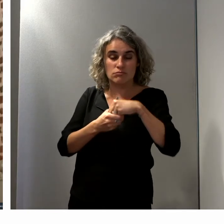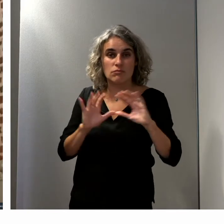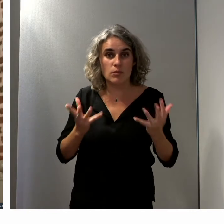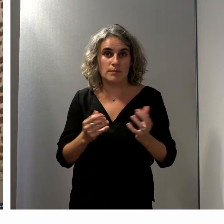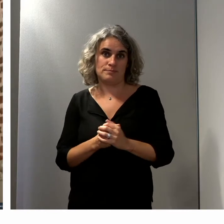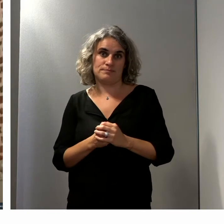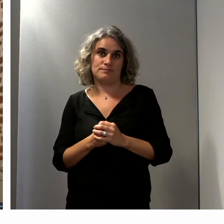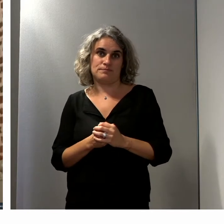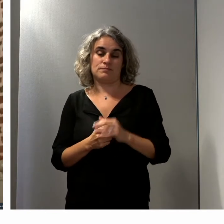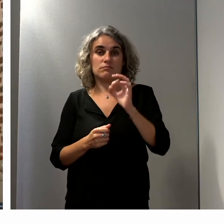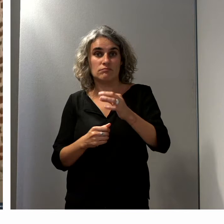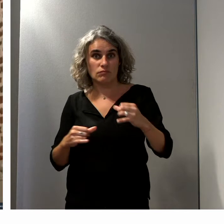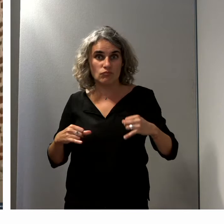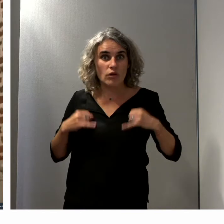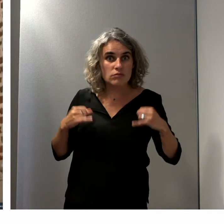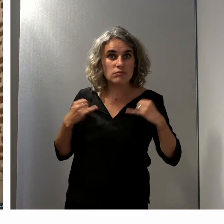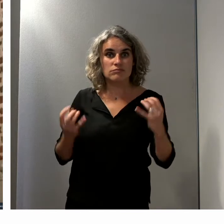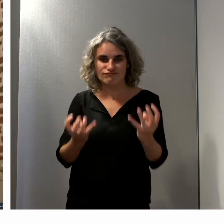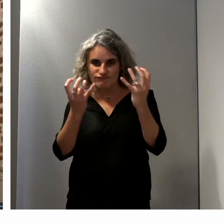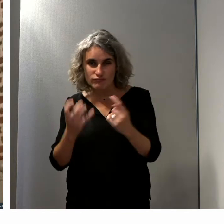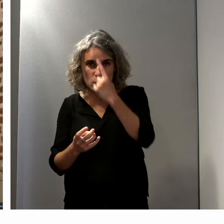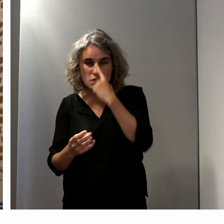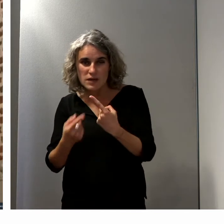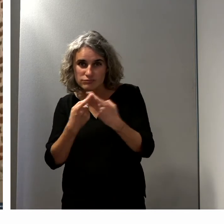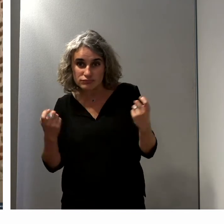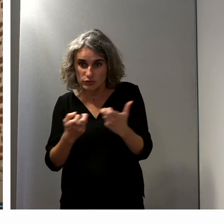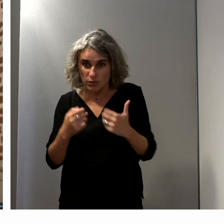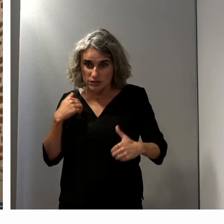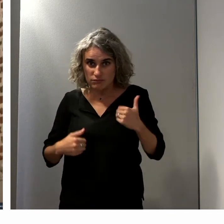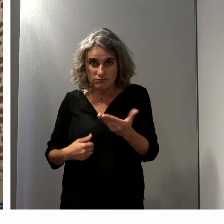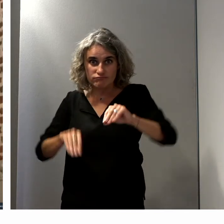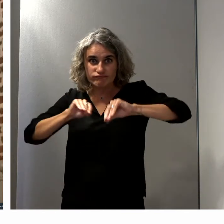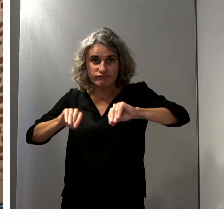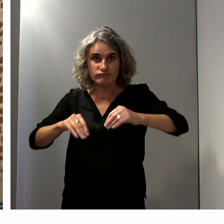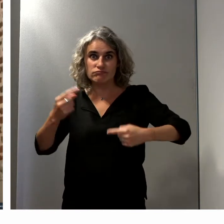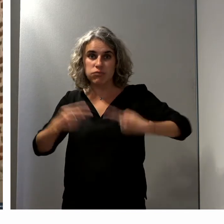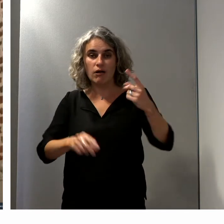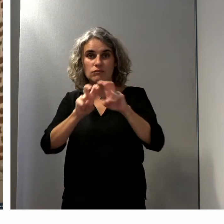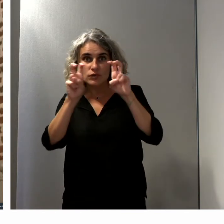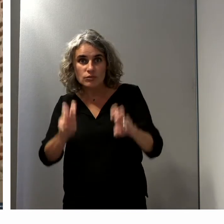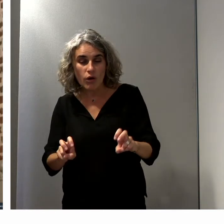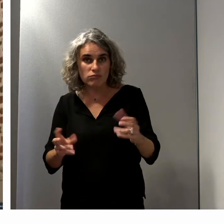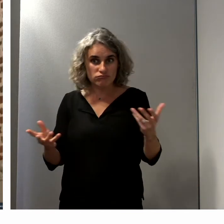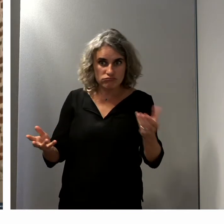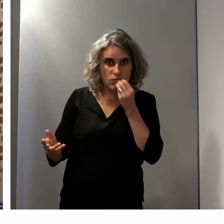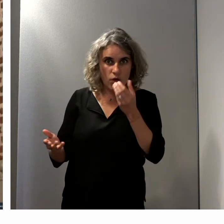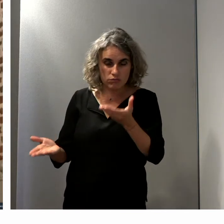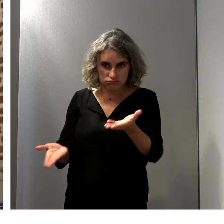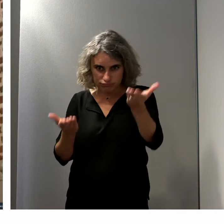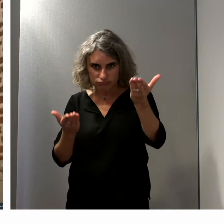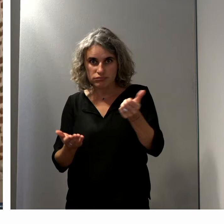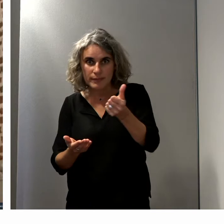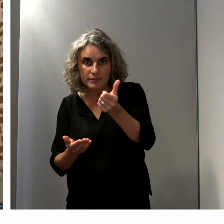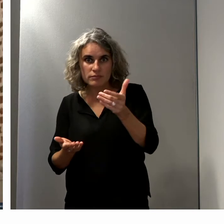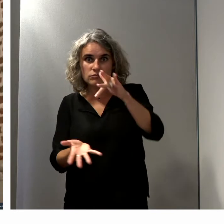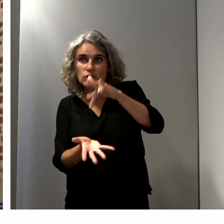va former des jeunes avec différents profils, parfois avec des handicaps, qui vont pouvoir être demain des gens qui vont proposer des versions